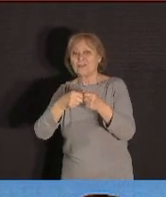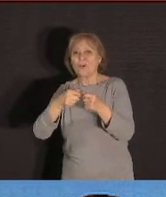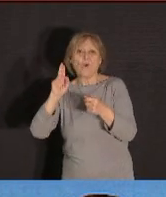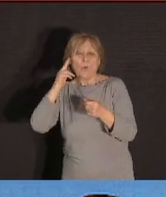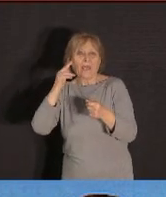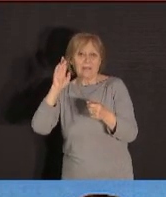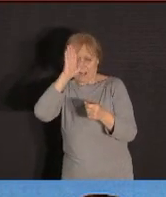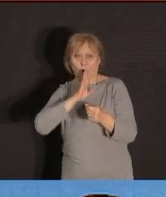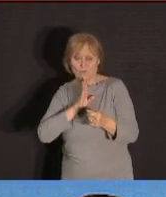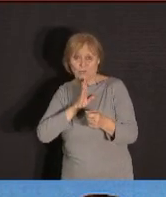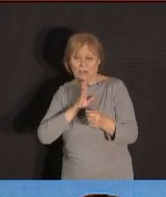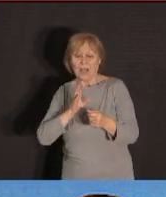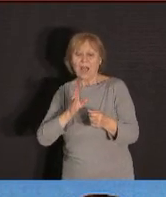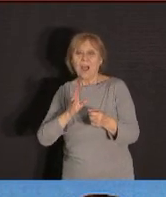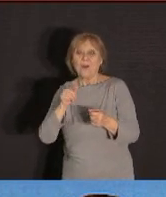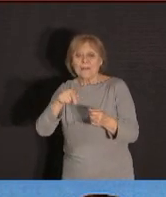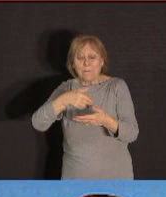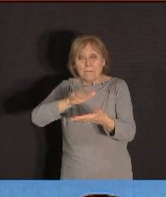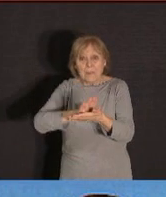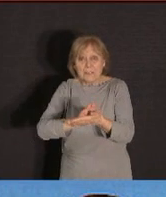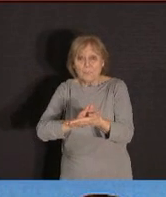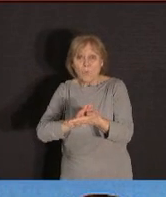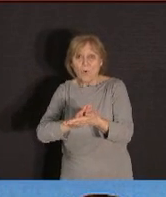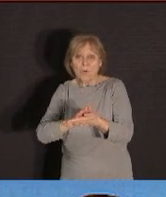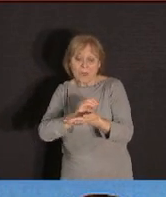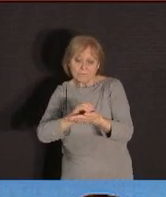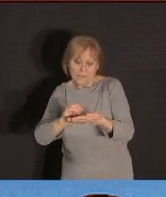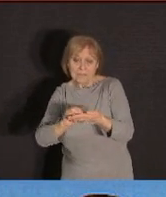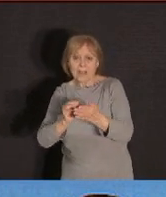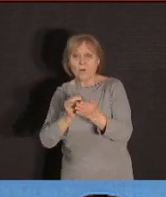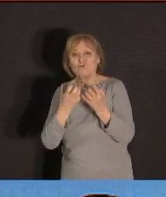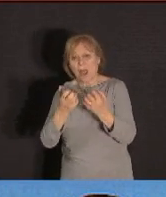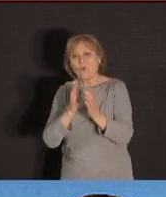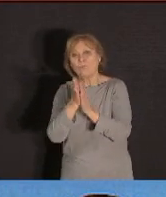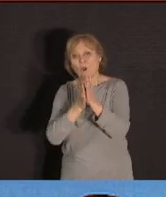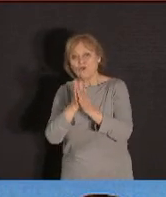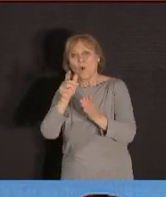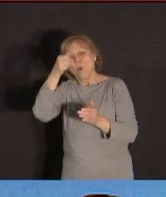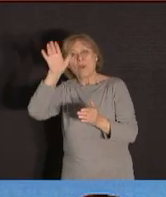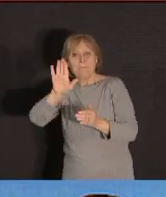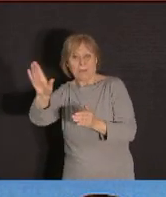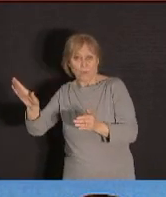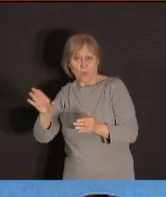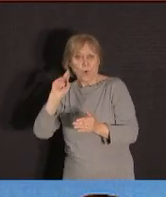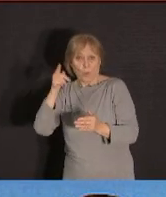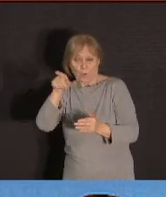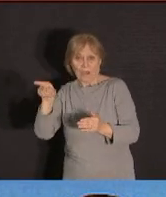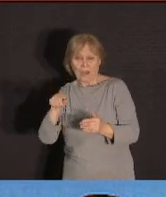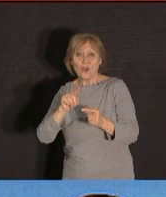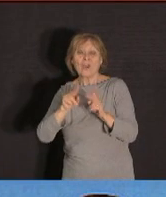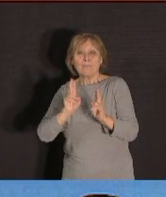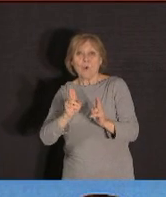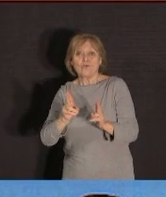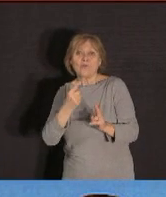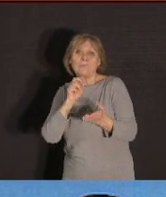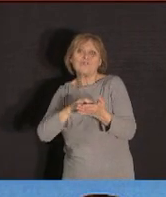naglušnih. In v tem pismu je posredoval neko željo, prošnjo v imenu gluhih, da bi, če je možno, da bi